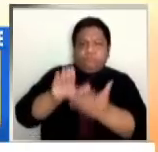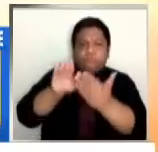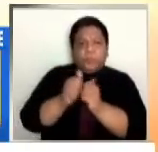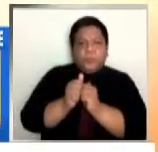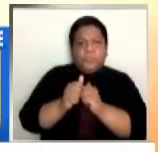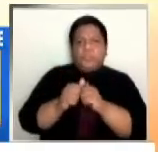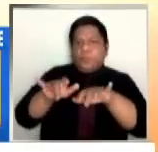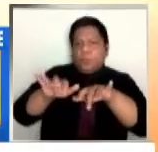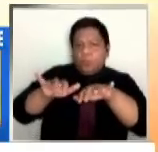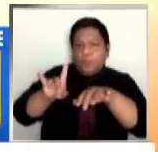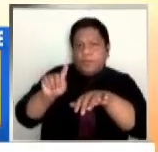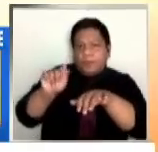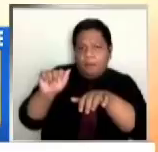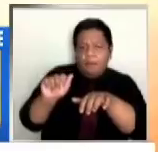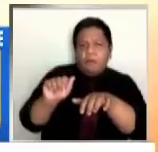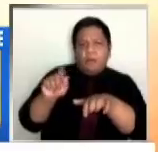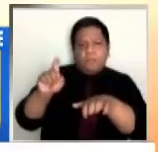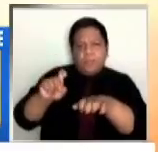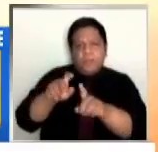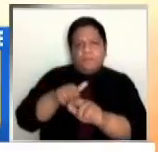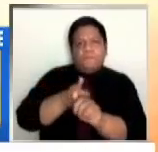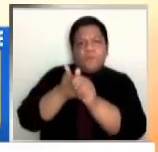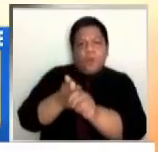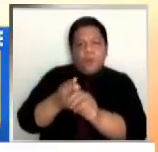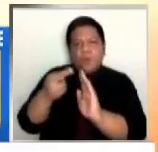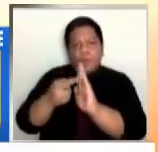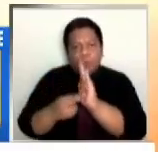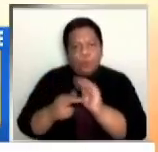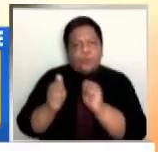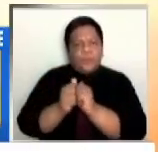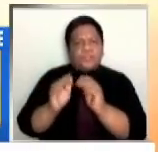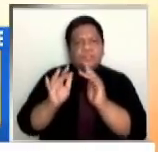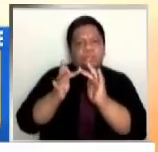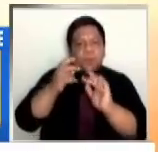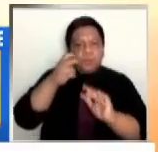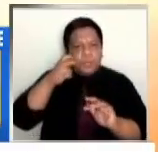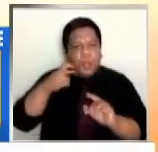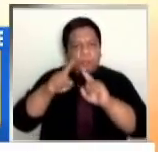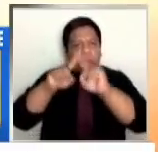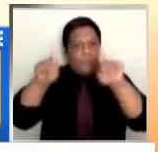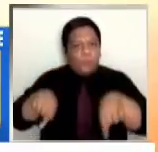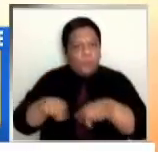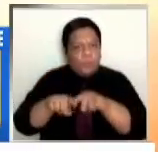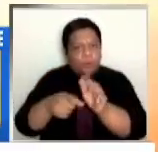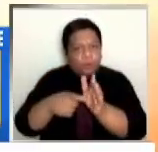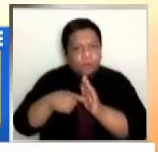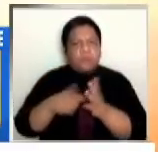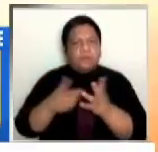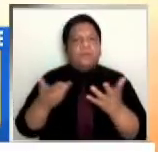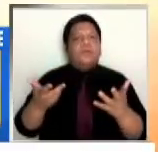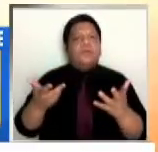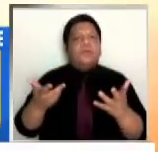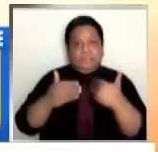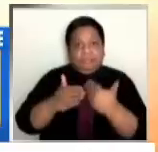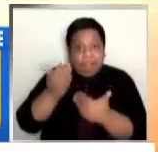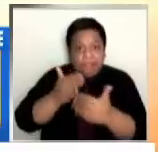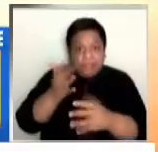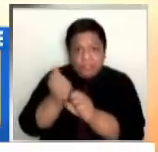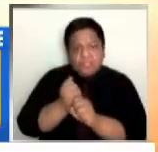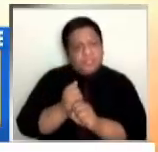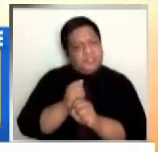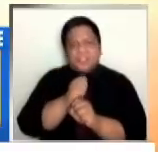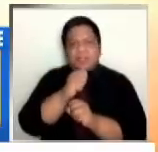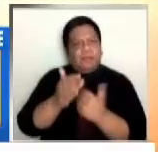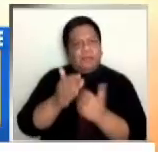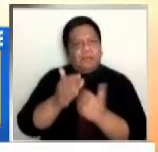we have to comply with the rule on cybercrime warrants at hindi basta-bastang nakukuha itong mga information na to kahit